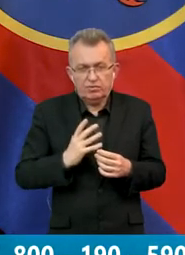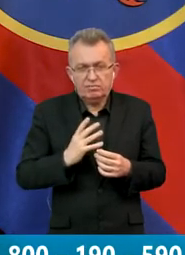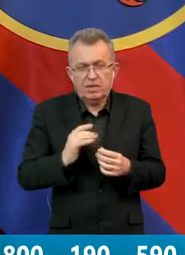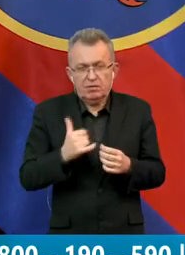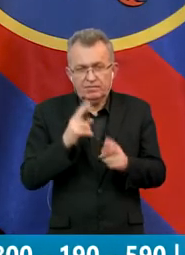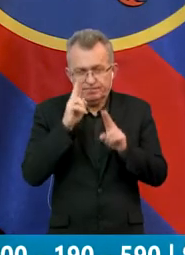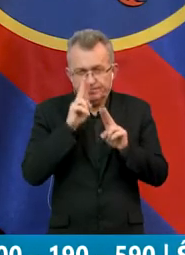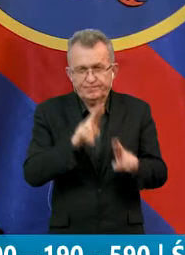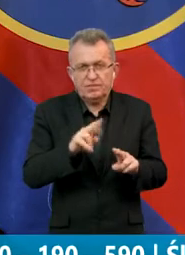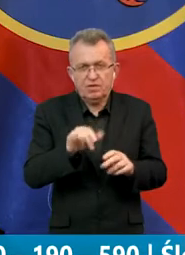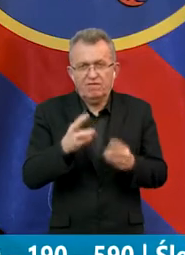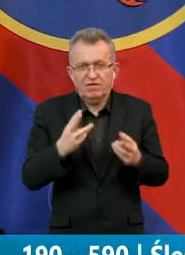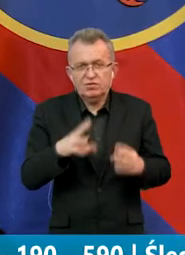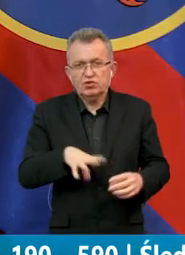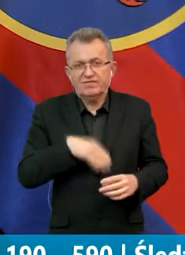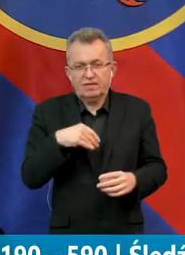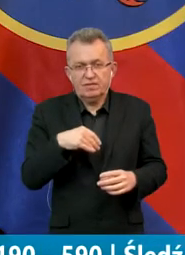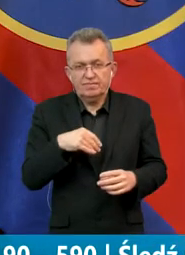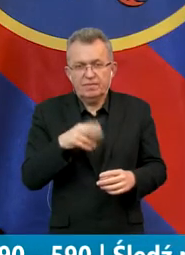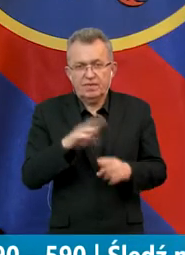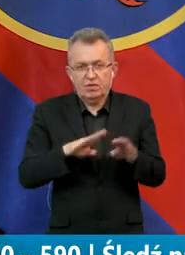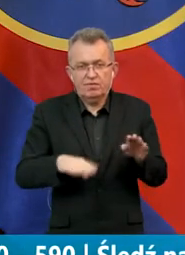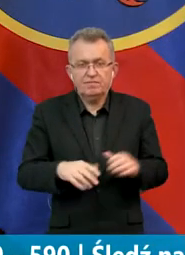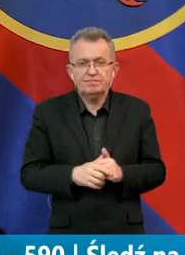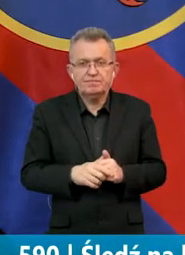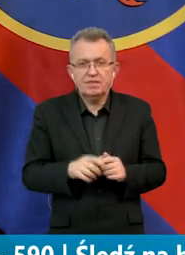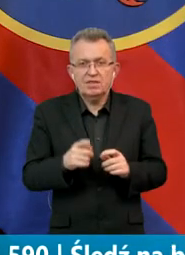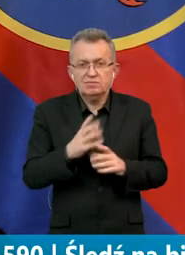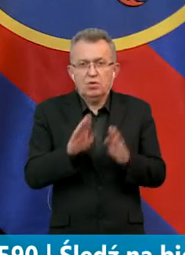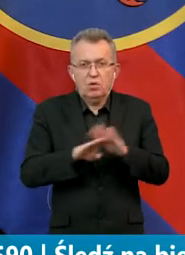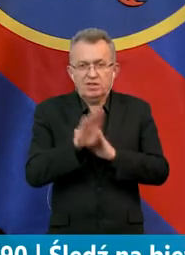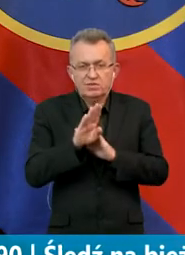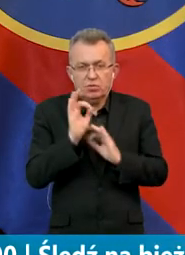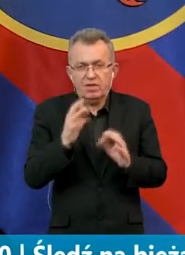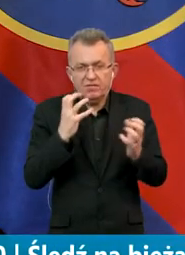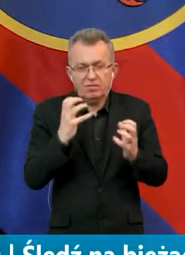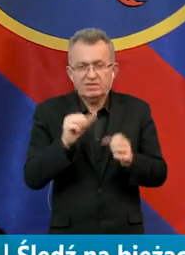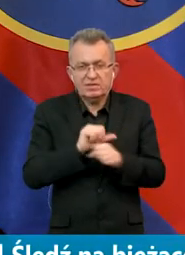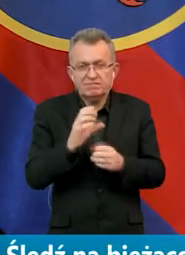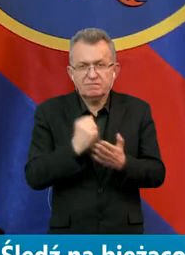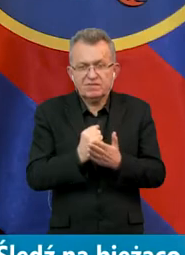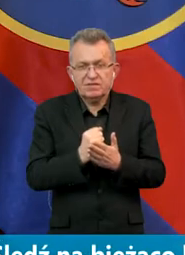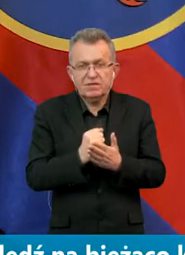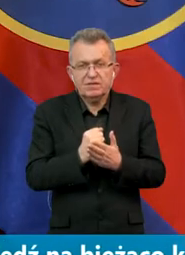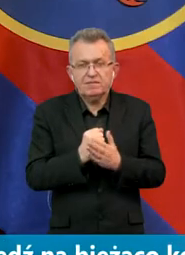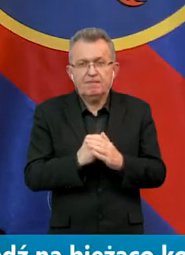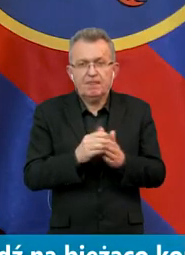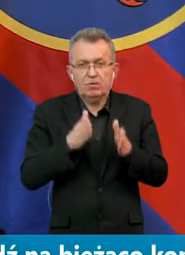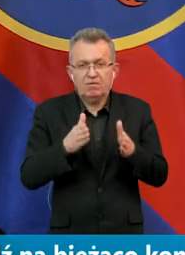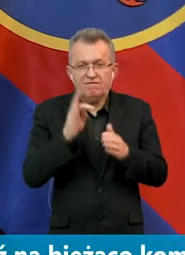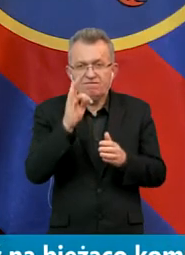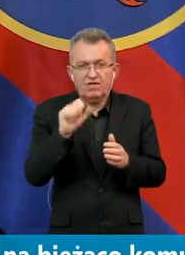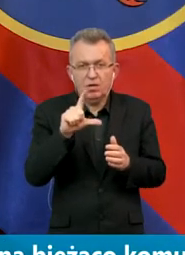uczcimy te ważne święta narodowe. Przy okazji dobra informacja dotyczy ulicy